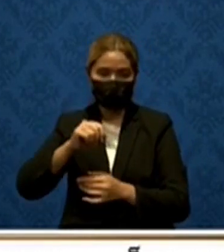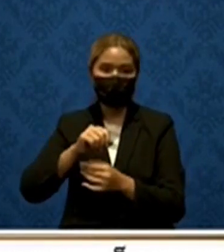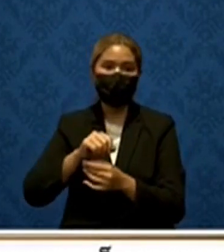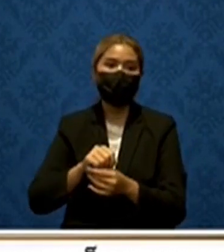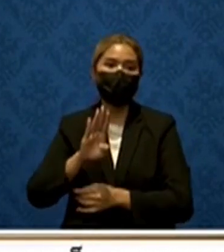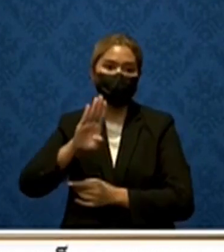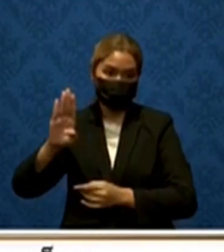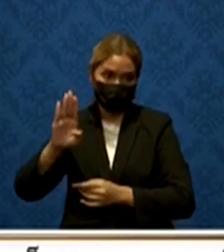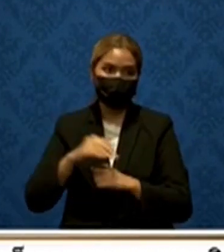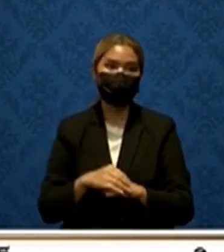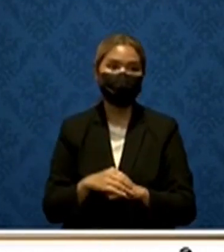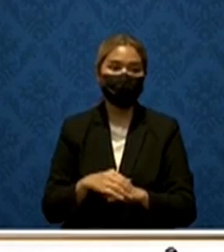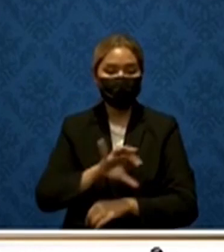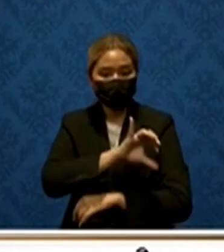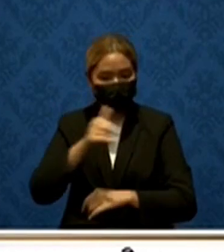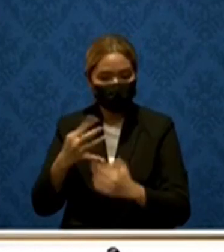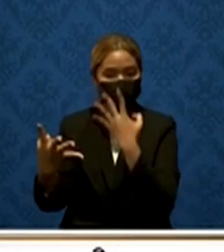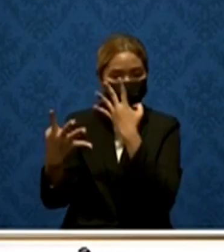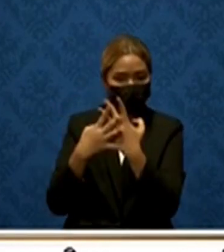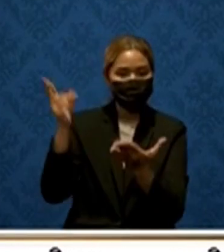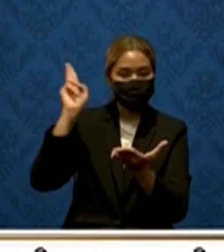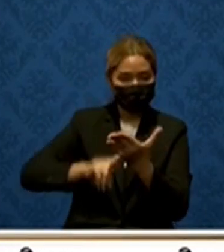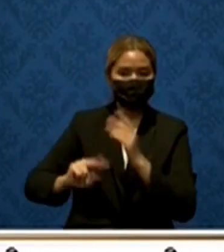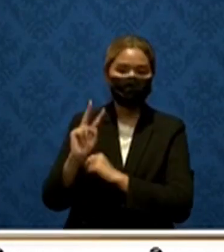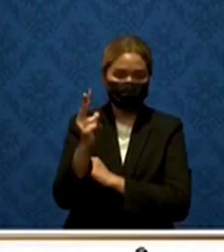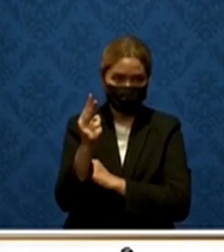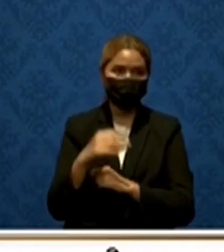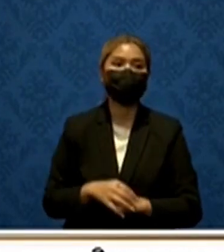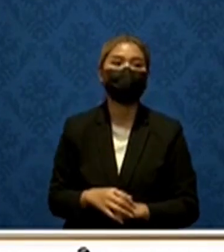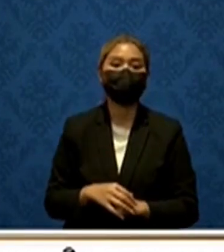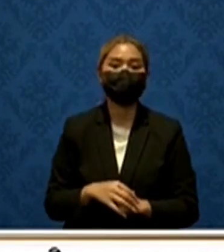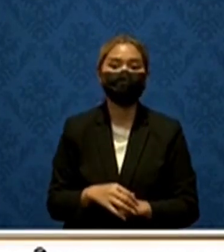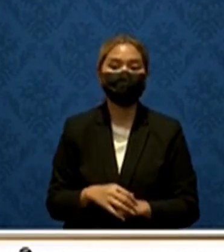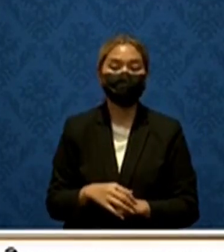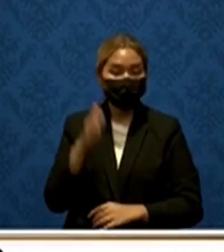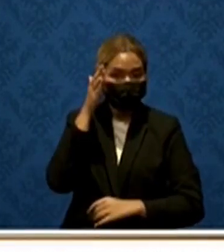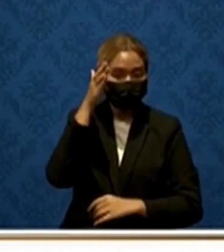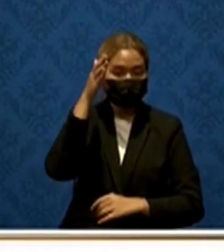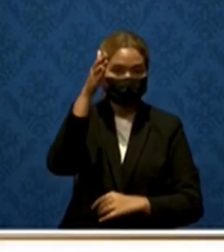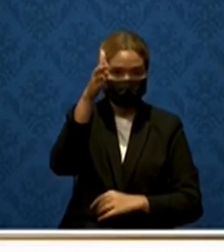็คือสิงที่ขอนิยาตกราบเรีนกัท่านประทานและสำหรบอนาคต